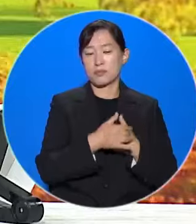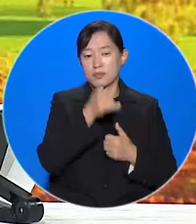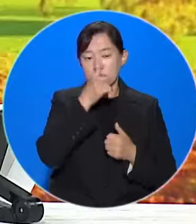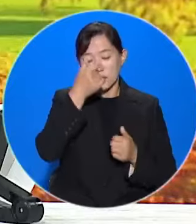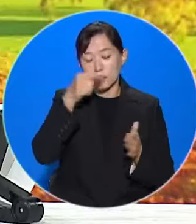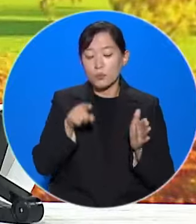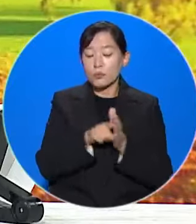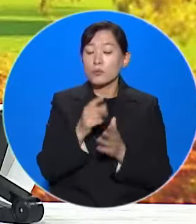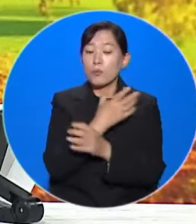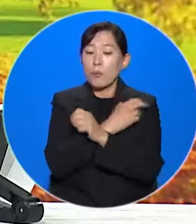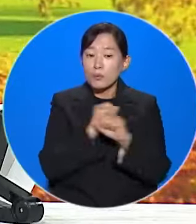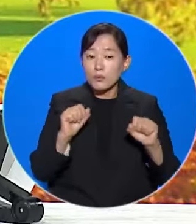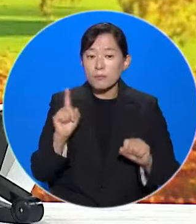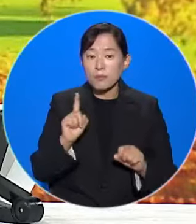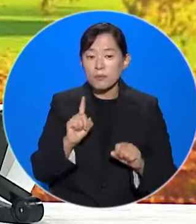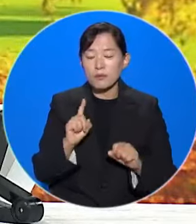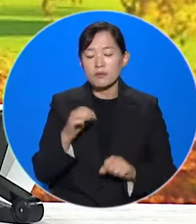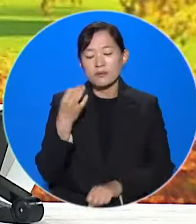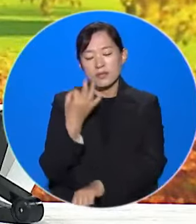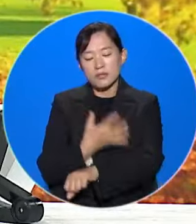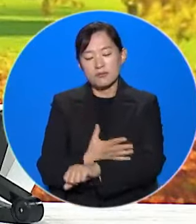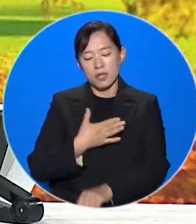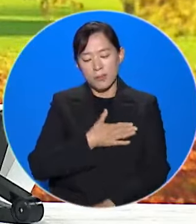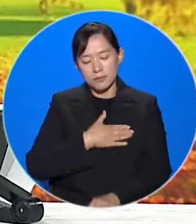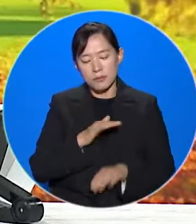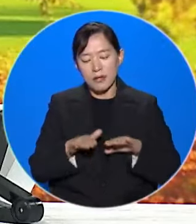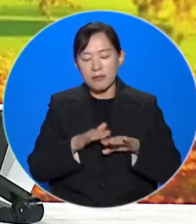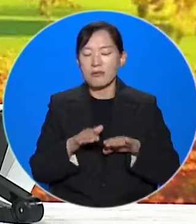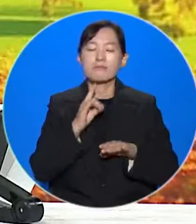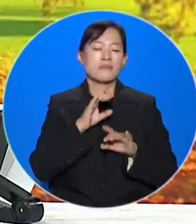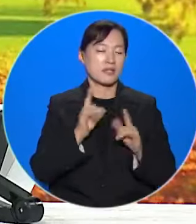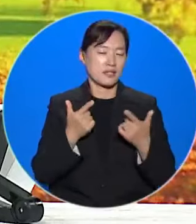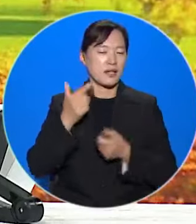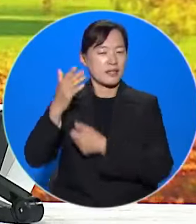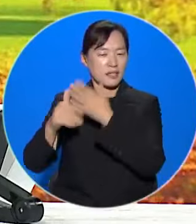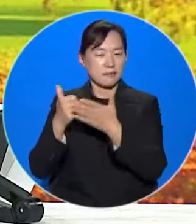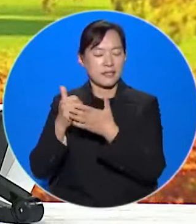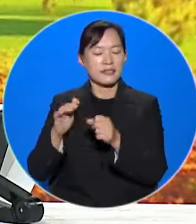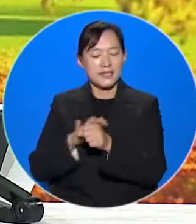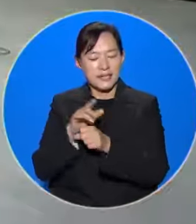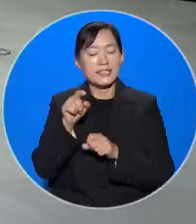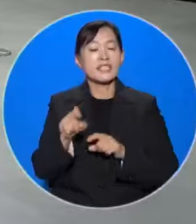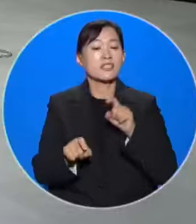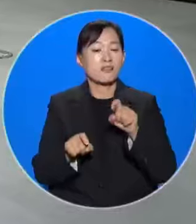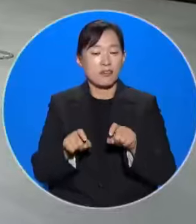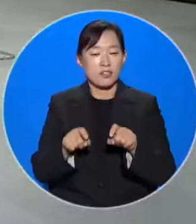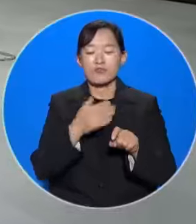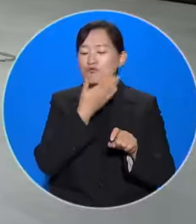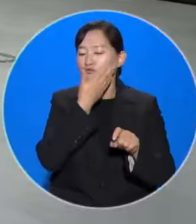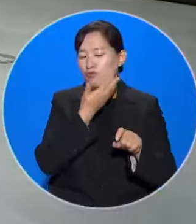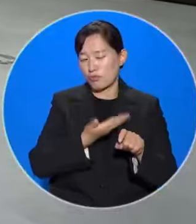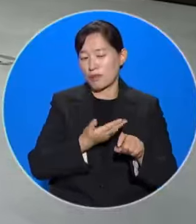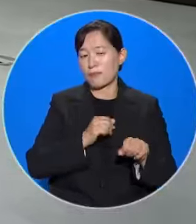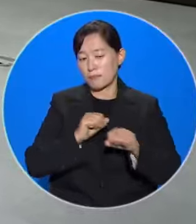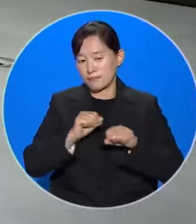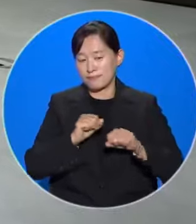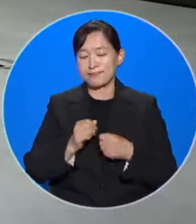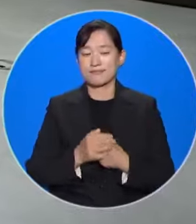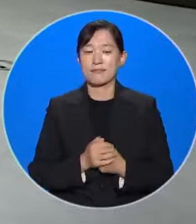기독교에서 용서는 단순한 감정의 해소를 넘어서 하나님의 사랑을 실천하는 중요한